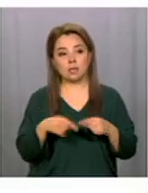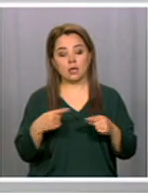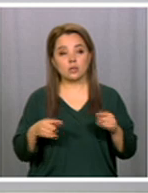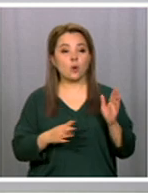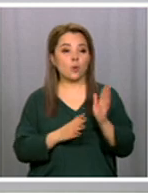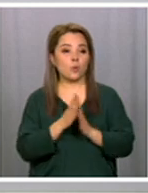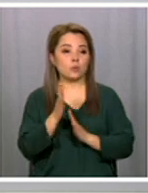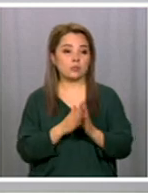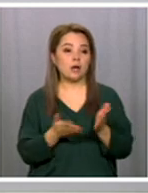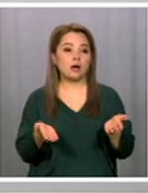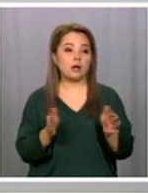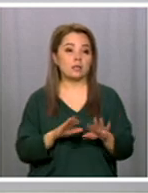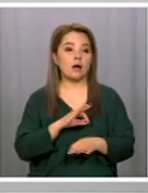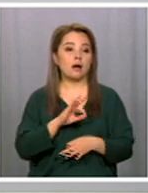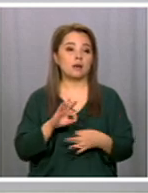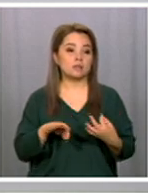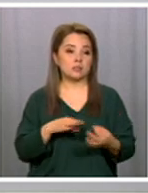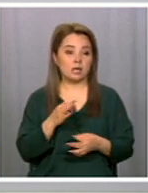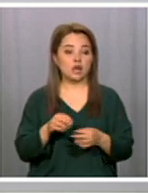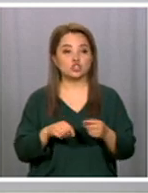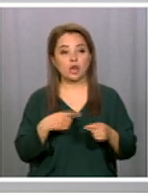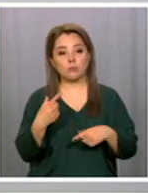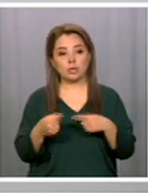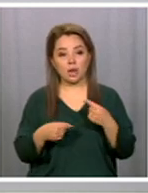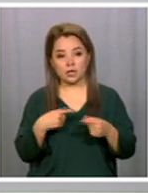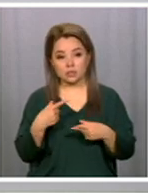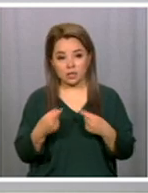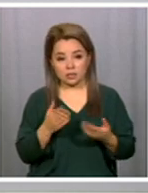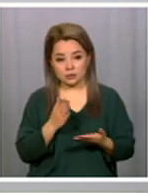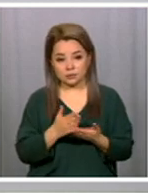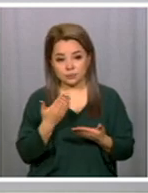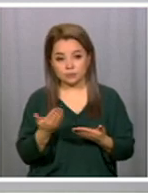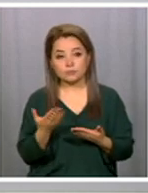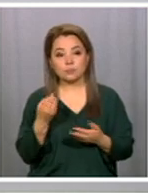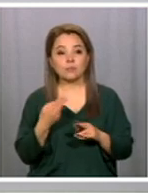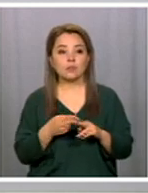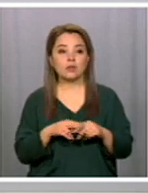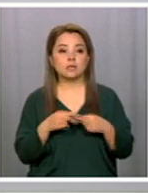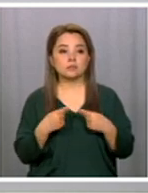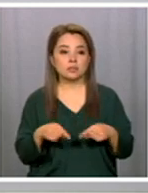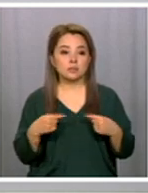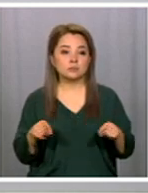өсімдіктердің қалған қалдықтары, жапырақтары, және де басқа да